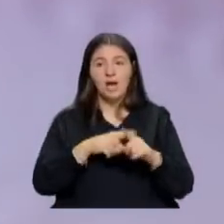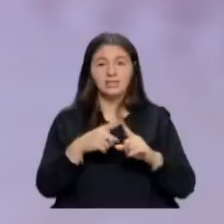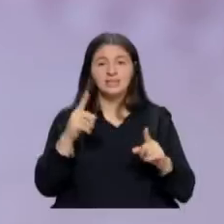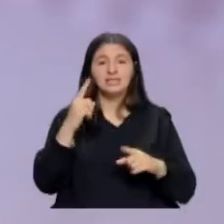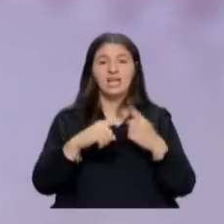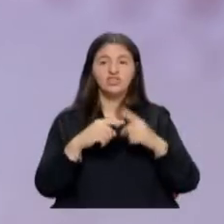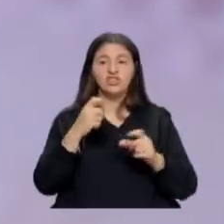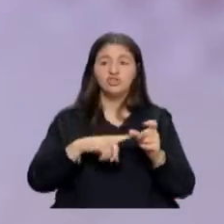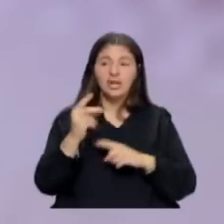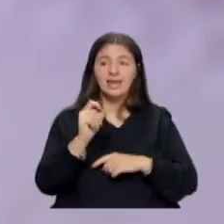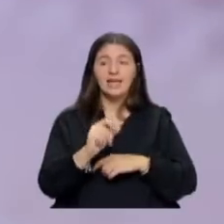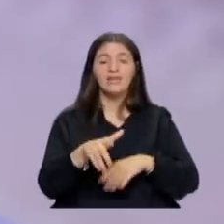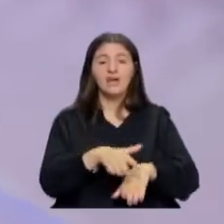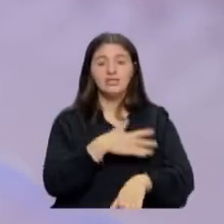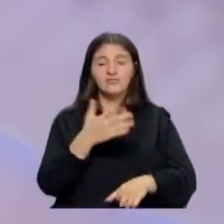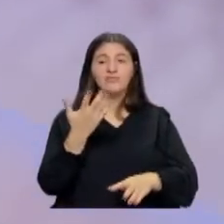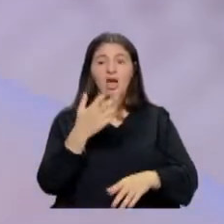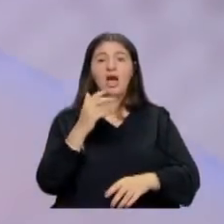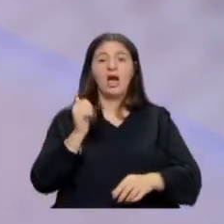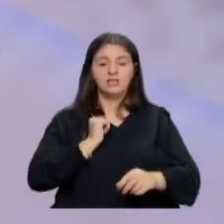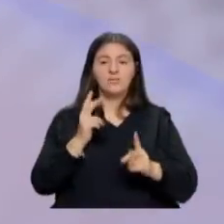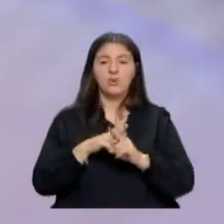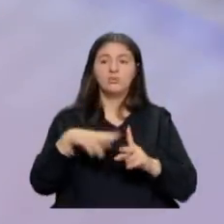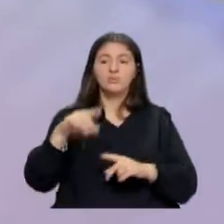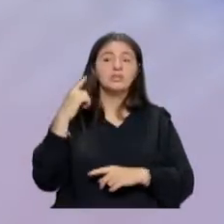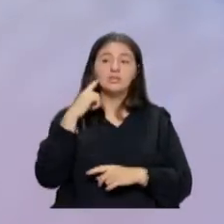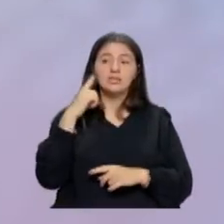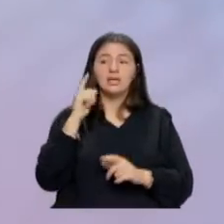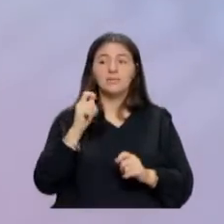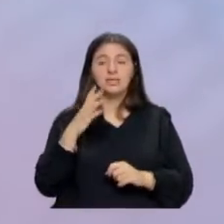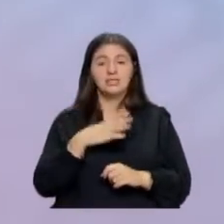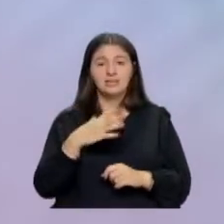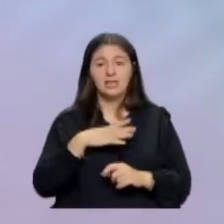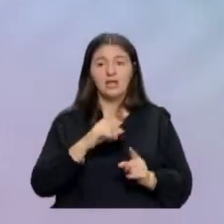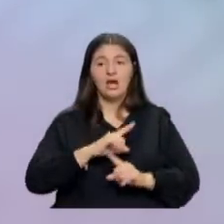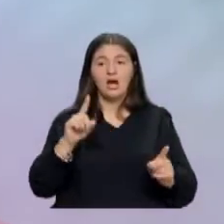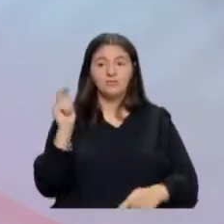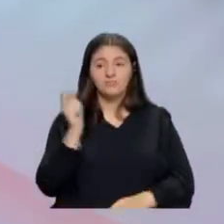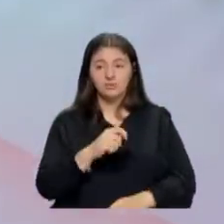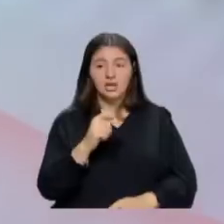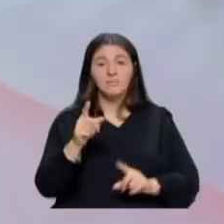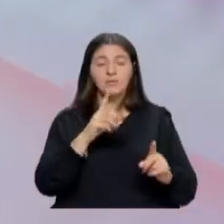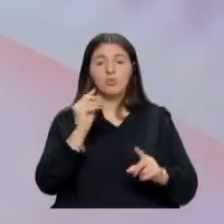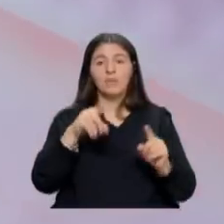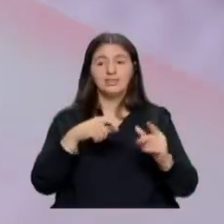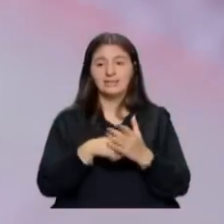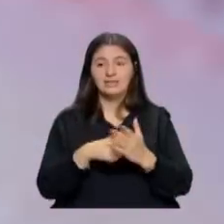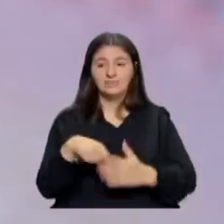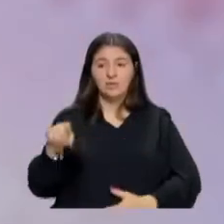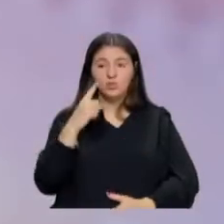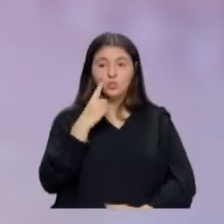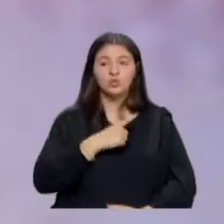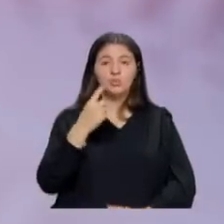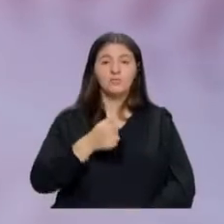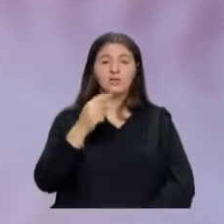siyasilerinin il valisinin ve kolluk kuvvetlerinin dinlenilmesi isteğini reddetti yargılanan bazı isimler